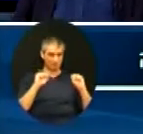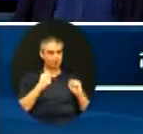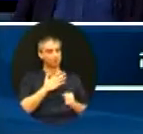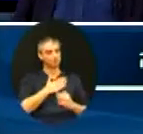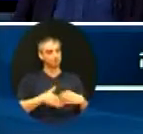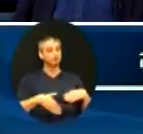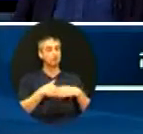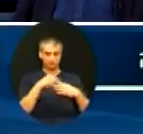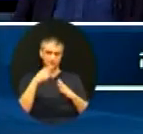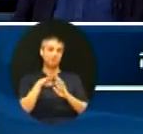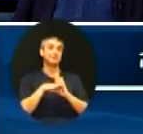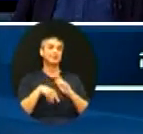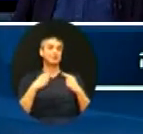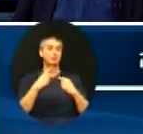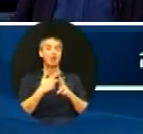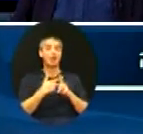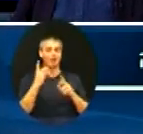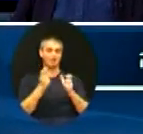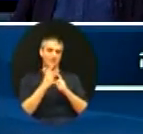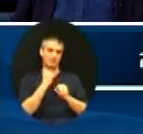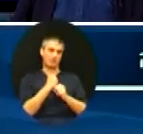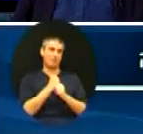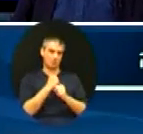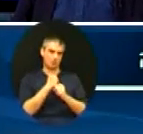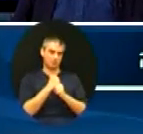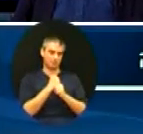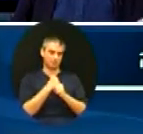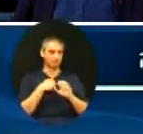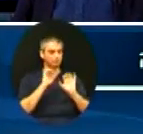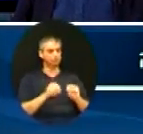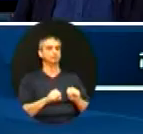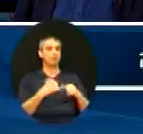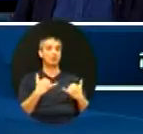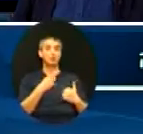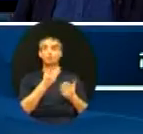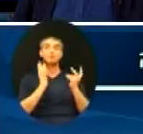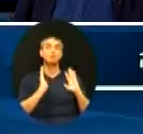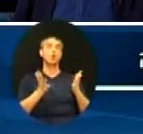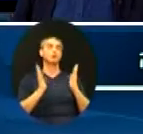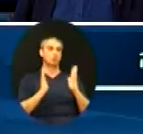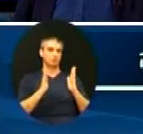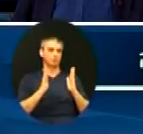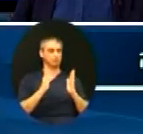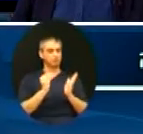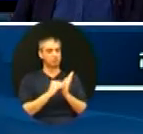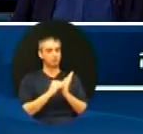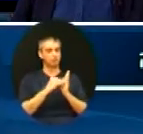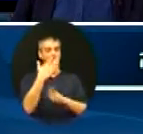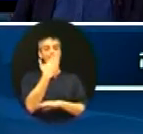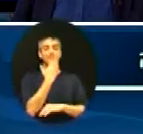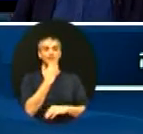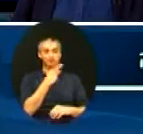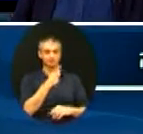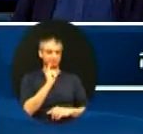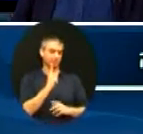שוחר שלום, הוא סדר יום שרק מפלגת העבודה מחזיקה בו היום, והוא מאוד מאוד נחוץ למדינת